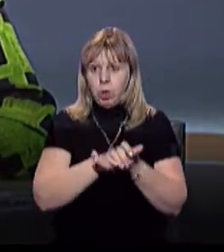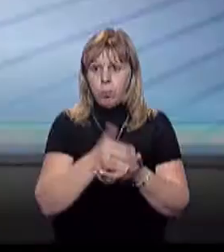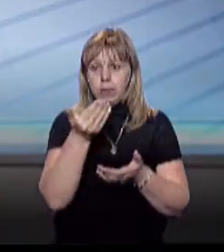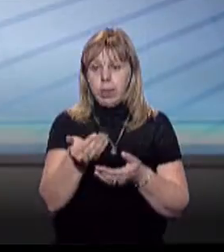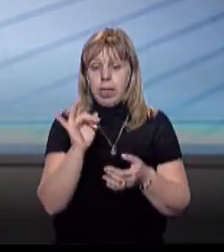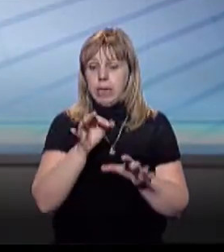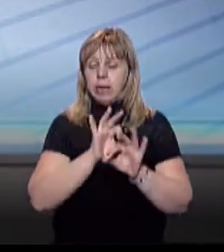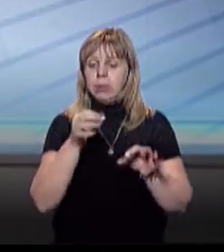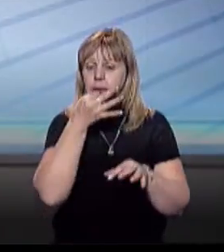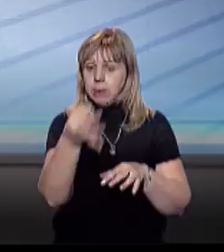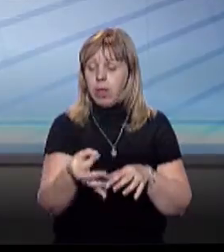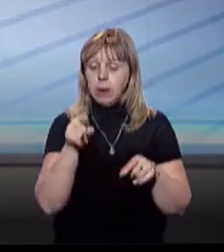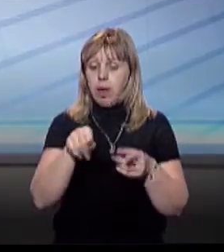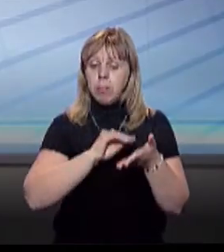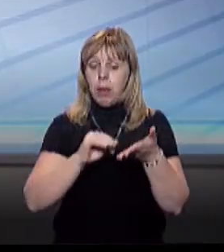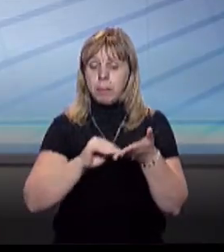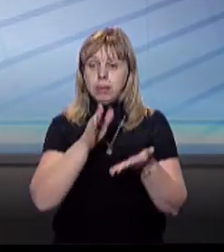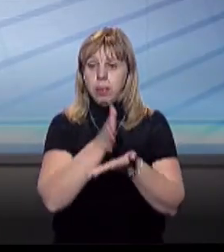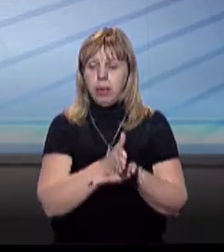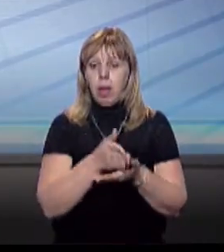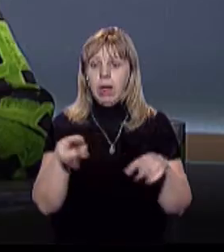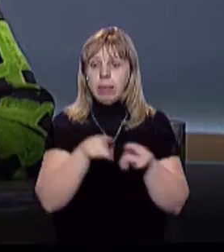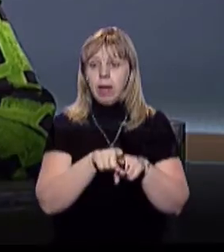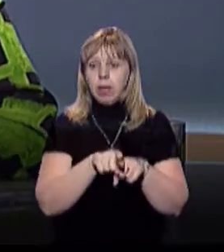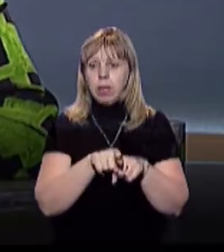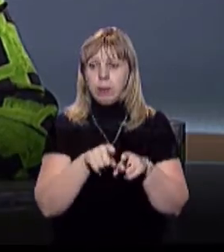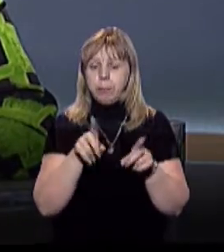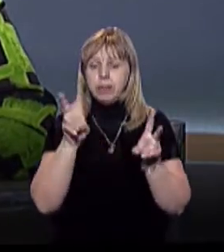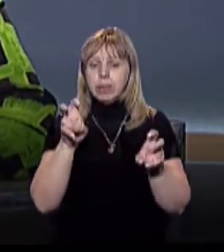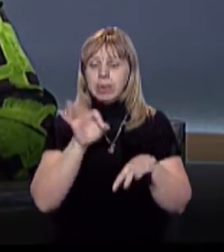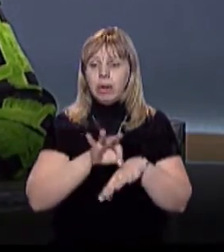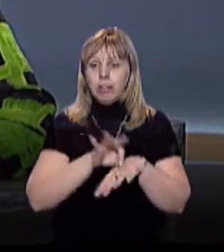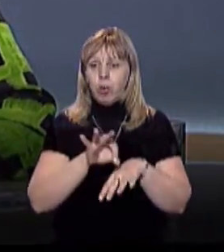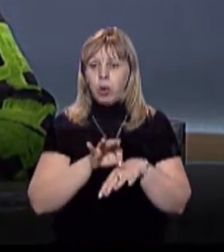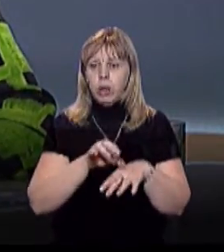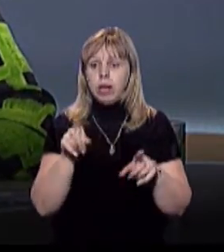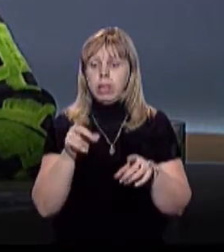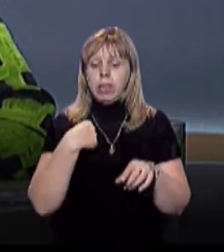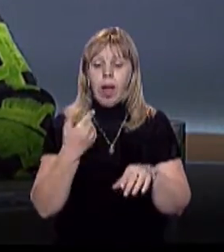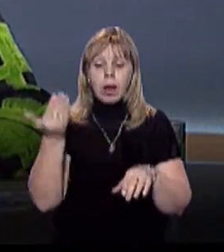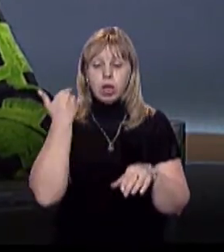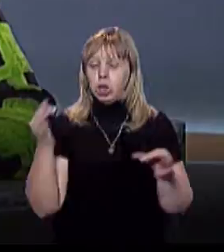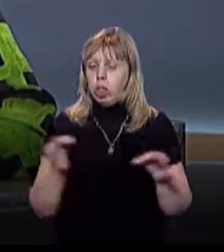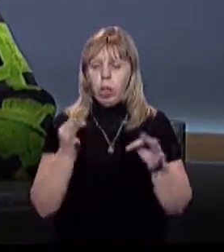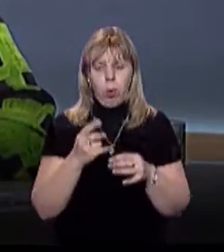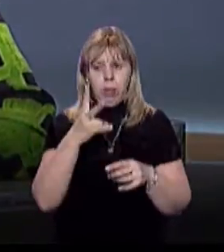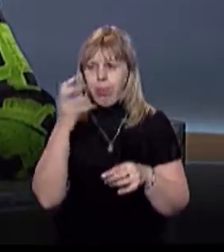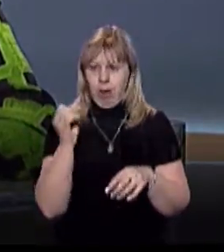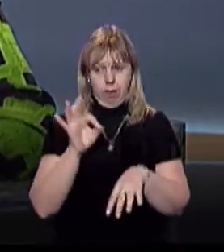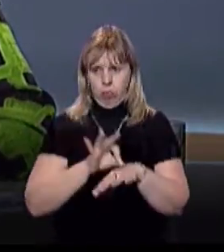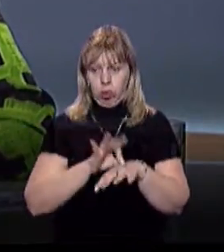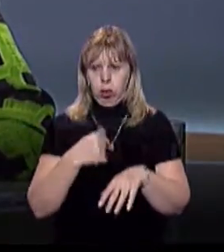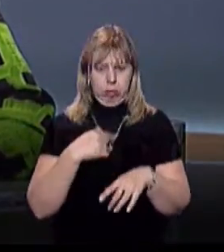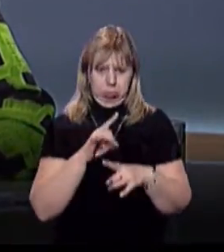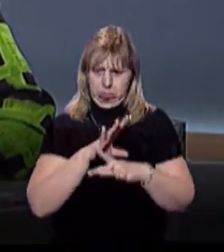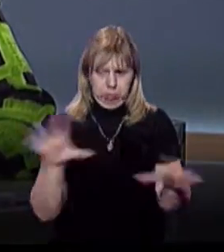нею і сказати. Значить, там написані такі захворювання, і написано, що я раніше ніколи не хворів і не